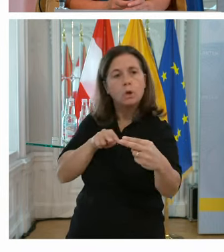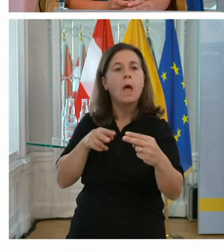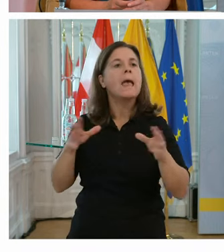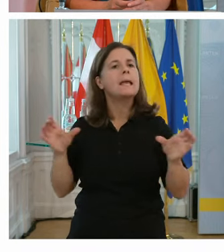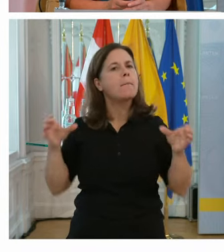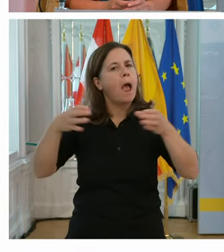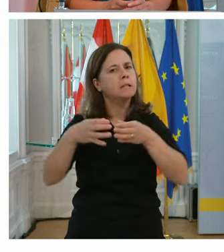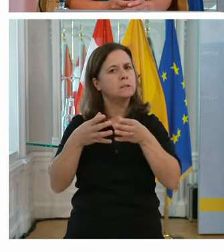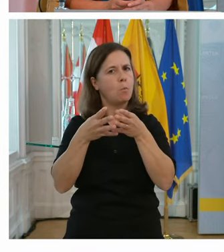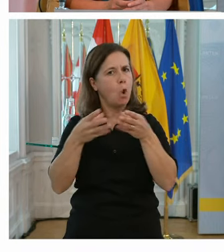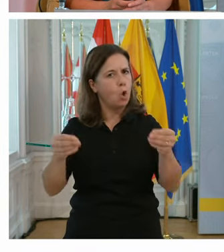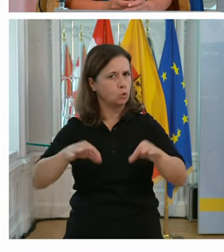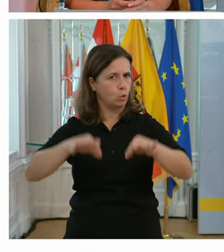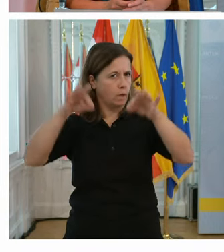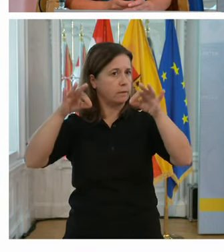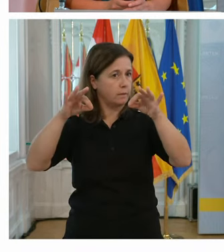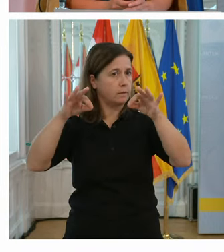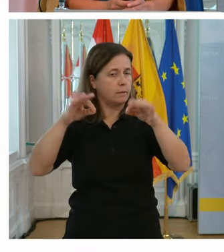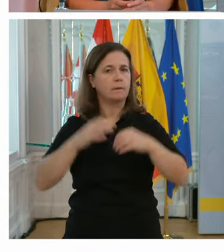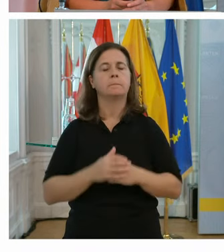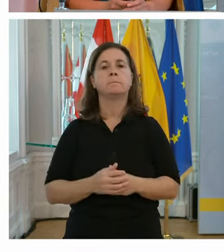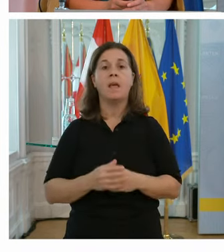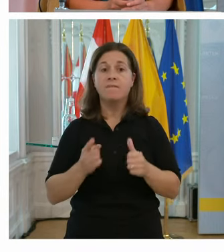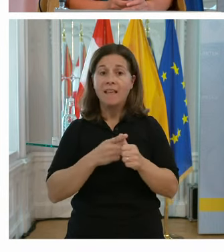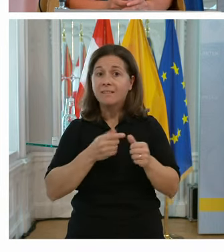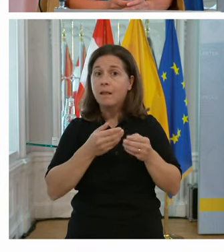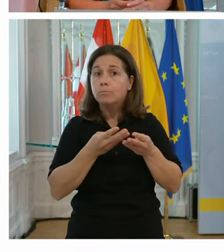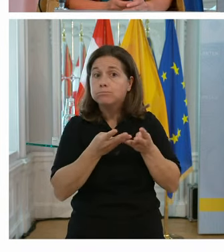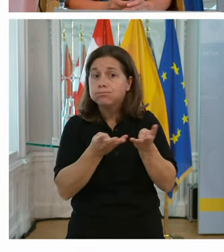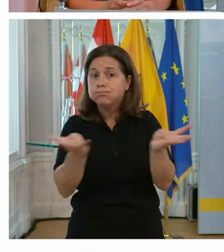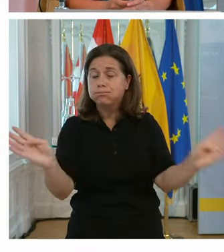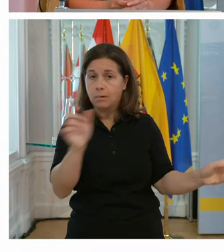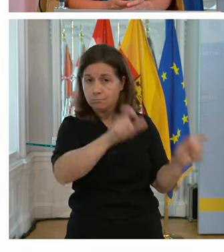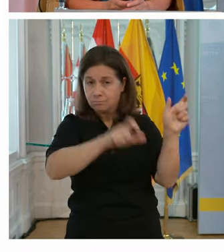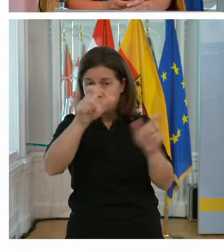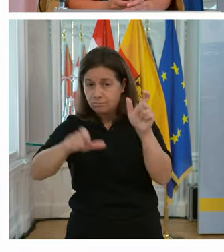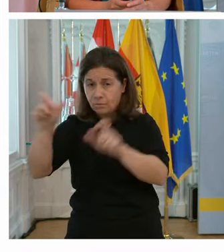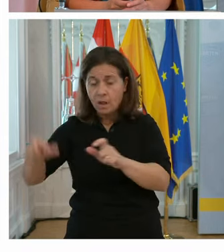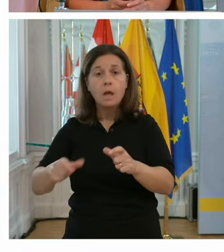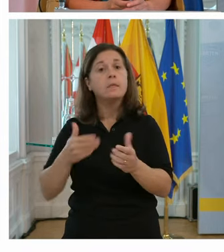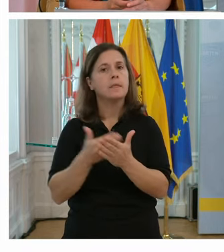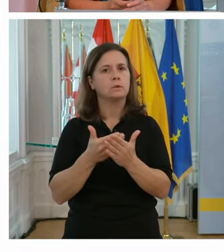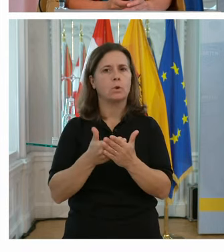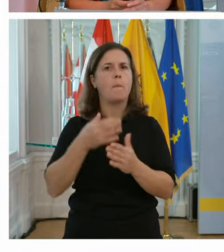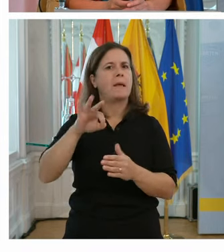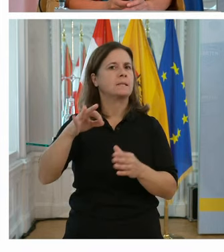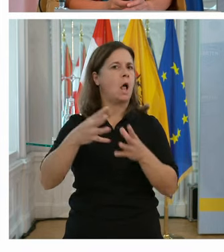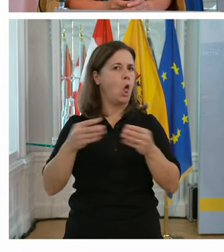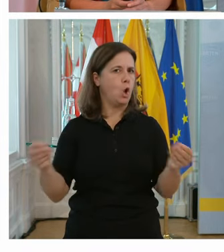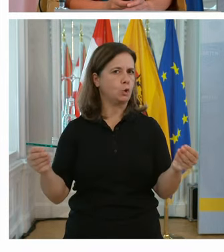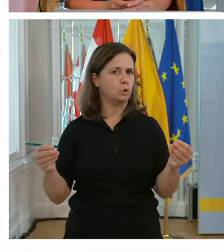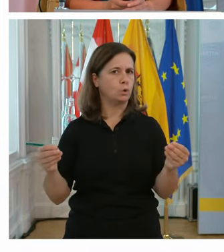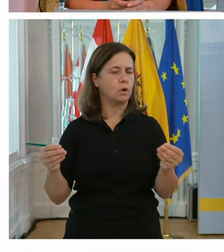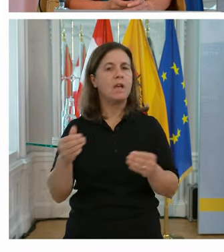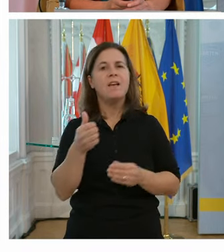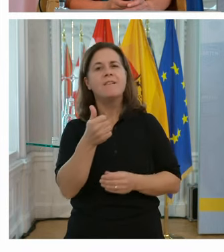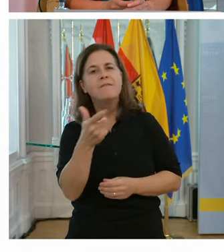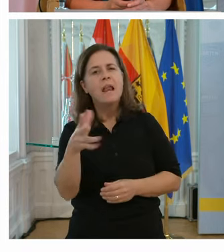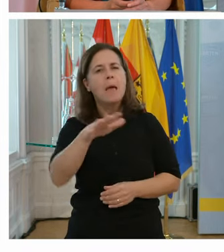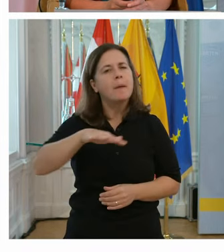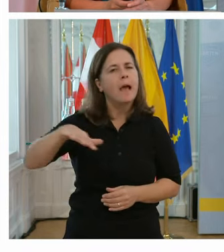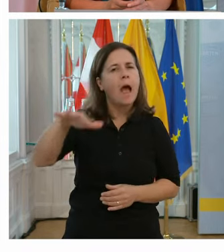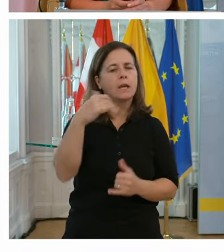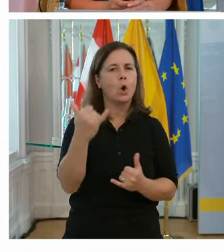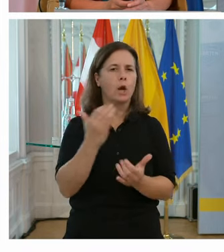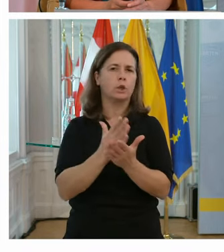Lösungen arbeiten. Je breiter wir aufgestellt sind, umso besser sind die Lösungen. Und in vielen Bereichen gibt es heute auch